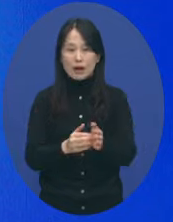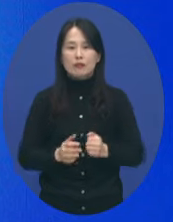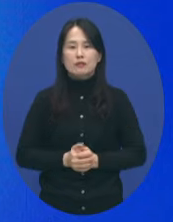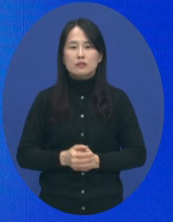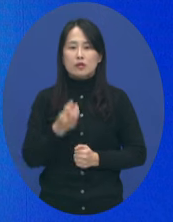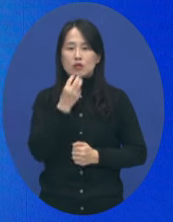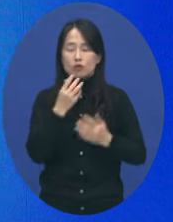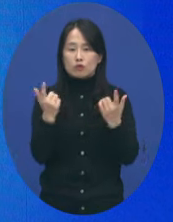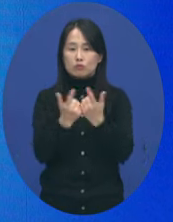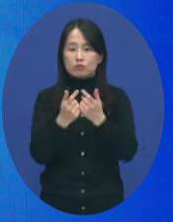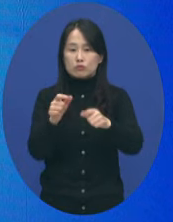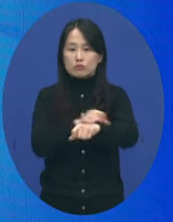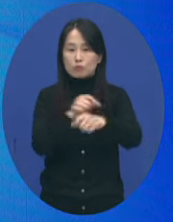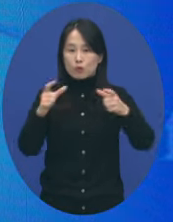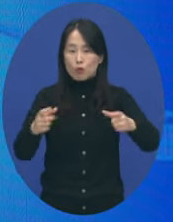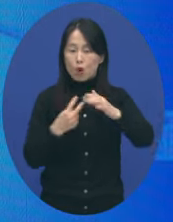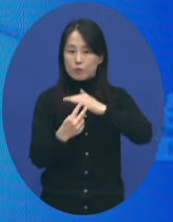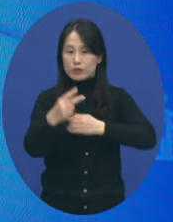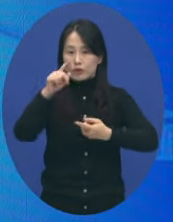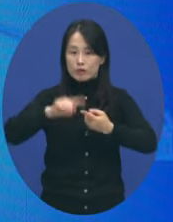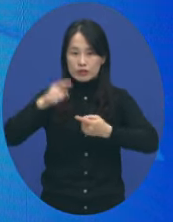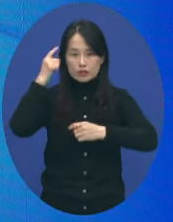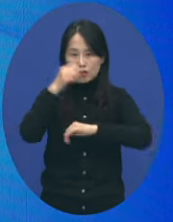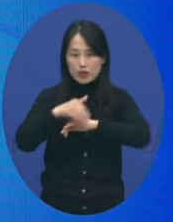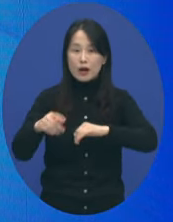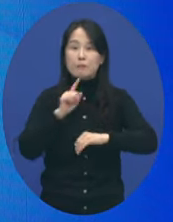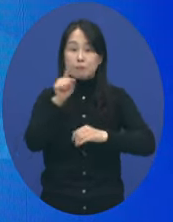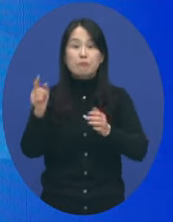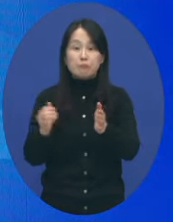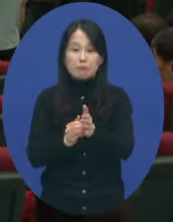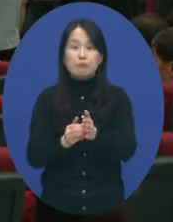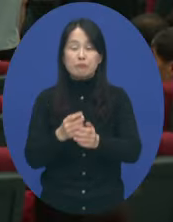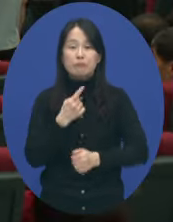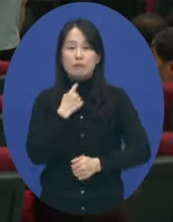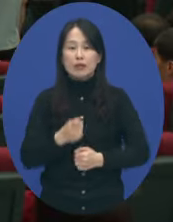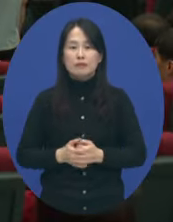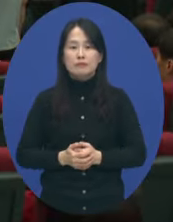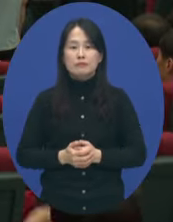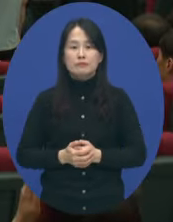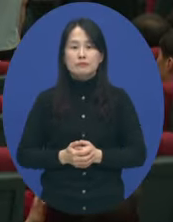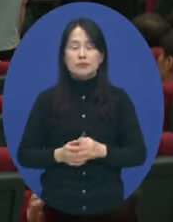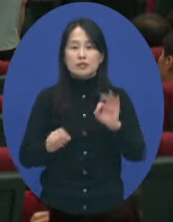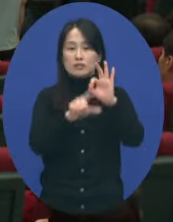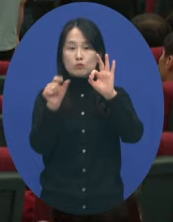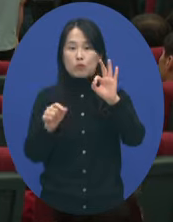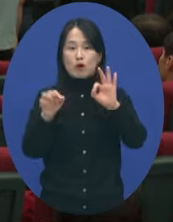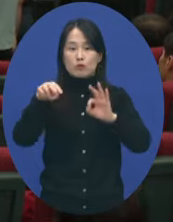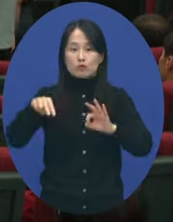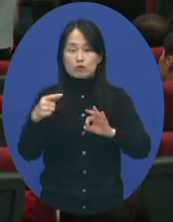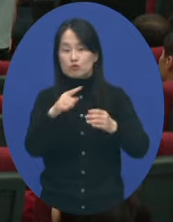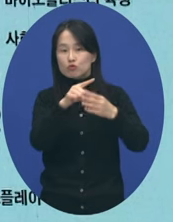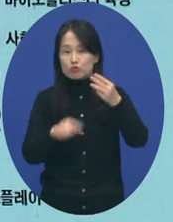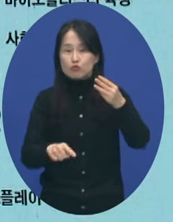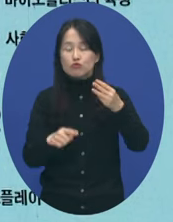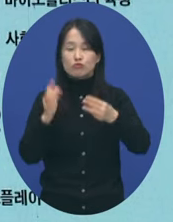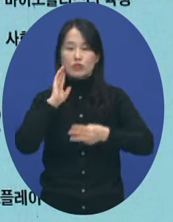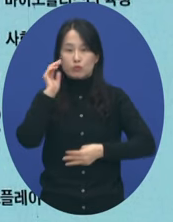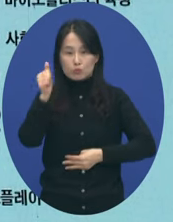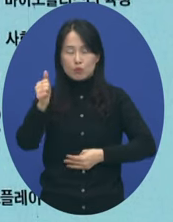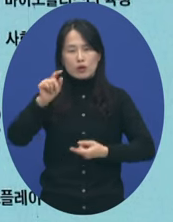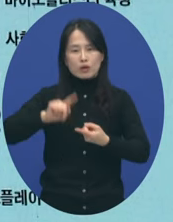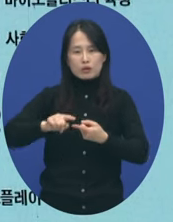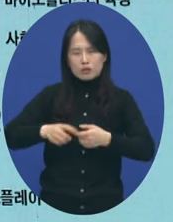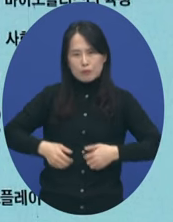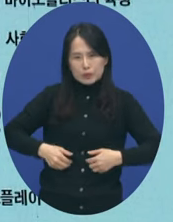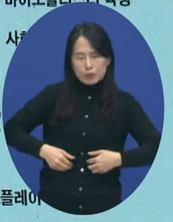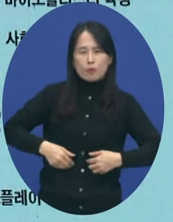경기북부 특별자치도의 비전과 전략에 대해 제시한 있 이후 10월 윤성열 대통령에게 특별자치도 필요성과